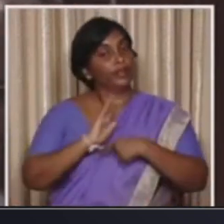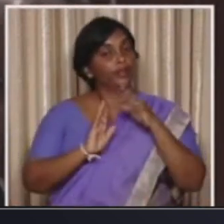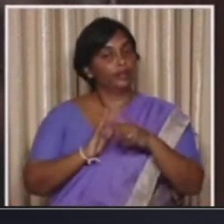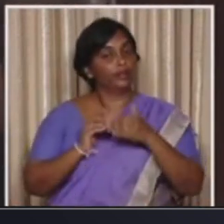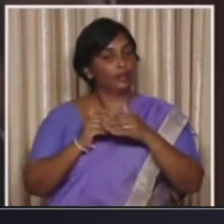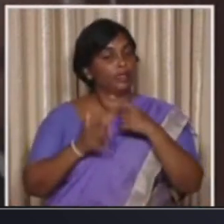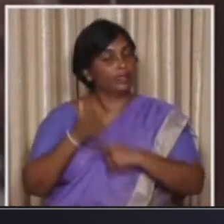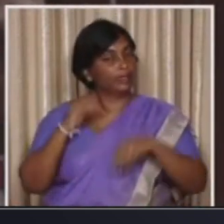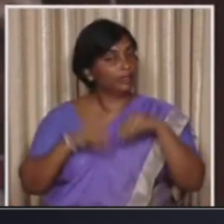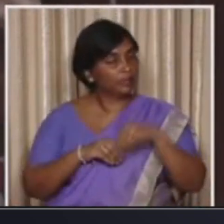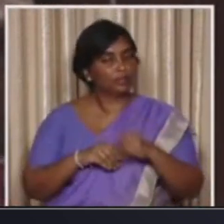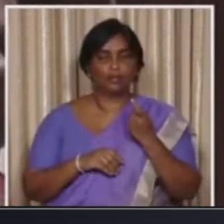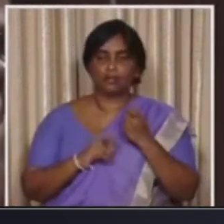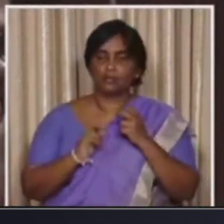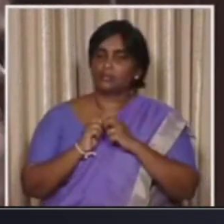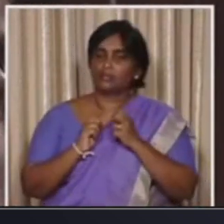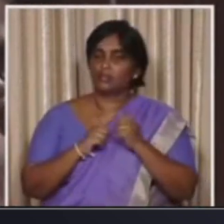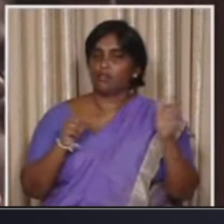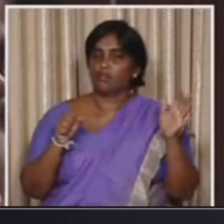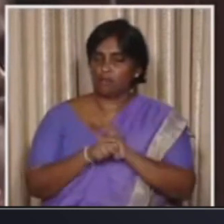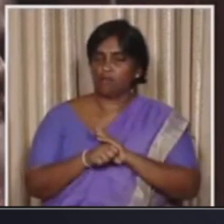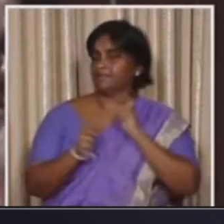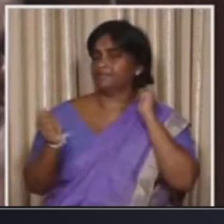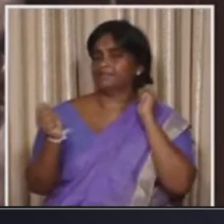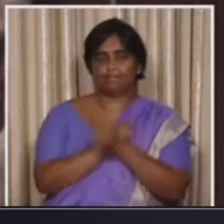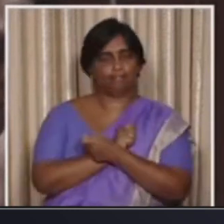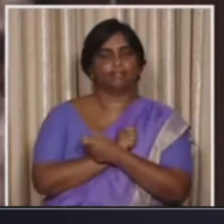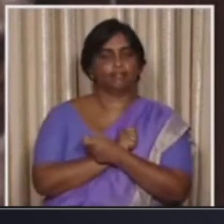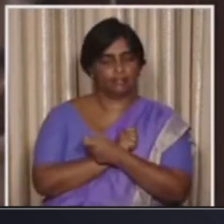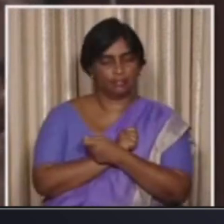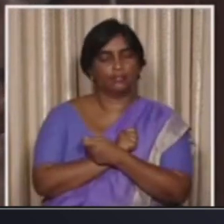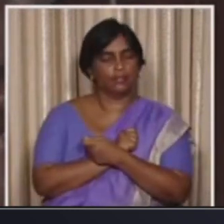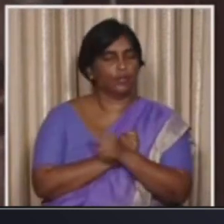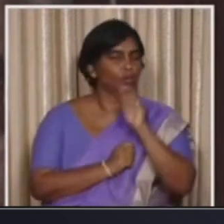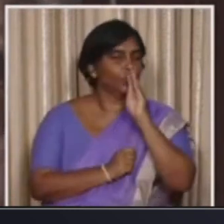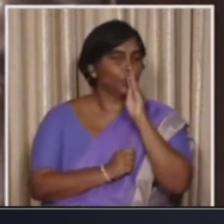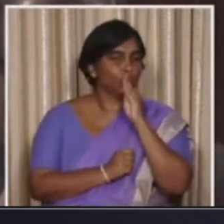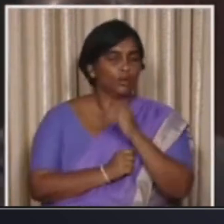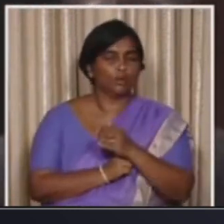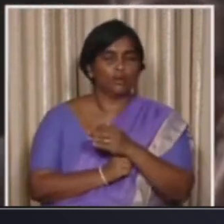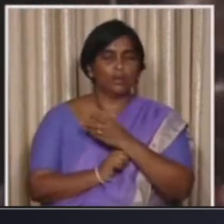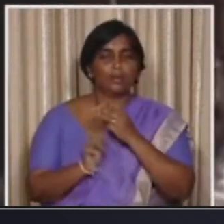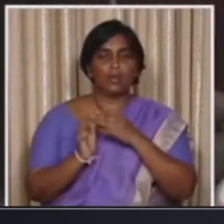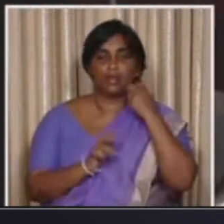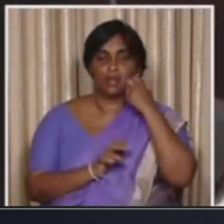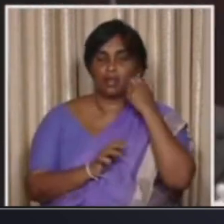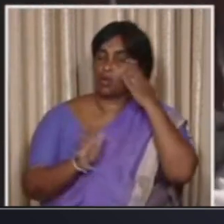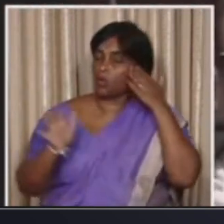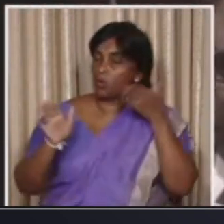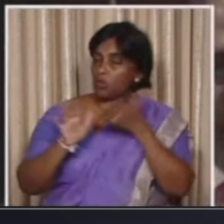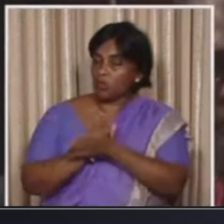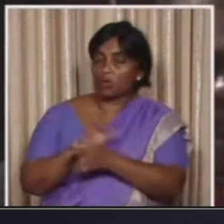deshapalana krame aarthika kramayat sampurnayenma kanapita harawiya yutuyi kiyala. Hariyata ara marasat daattiye kottoriyak